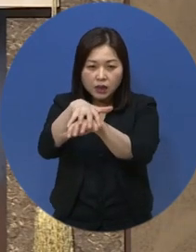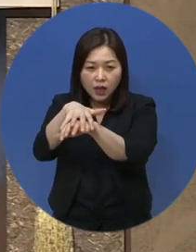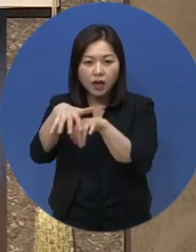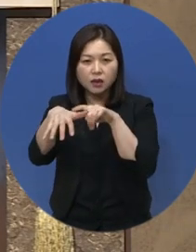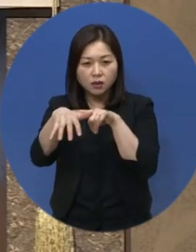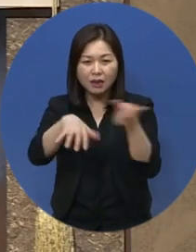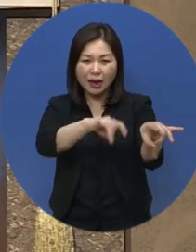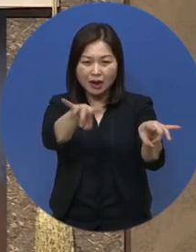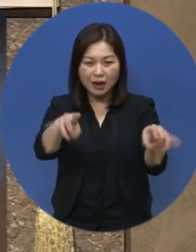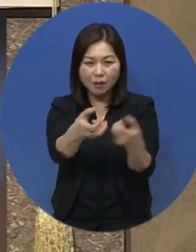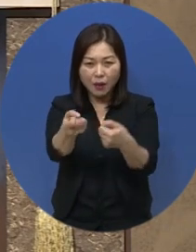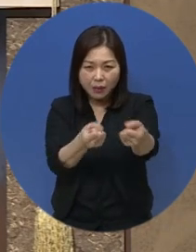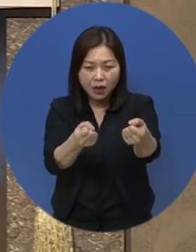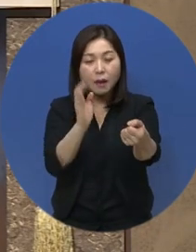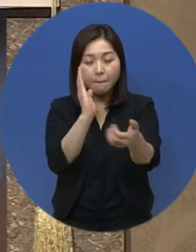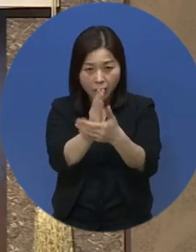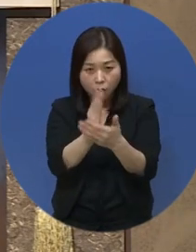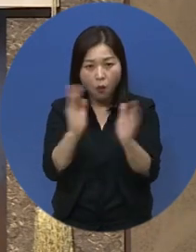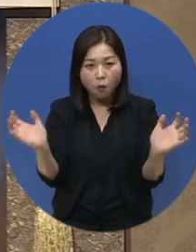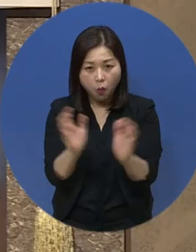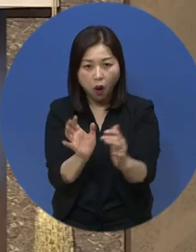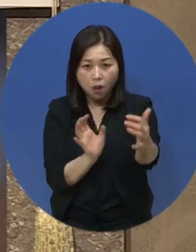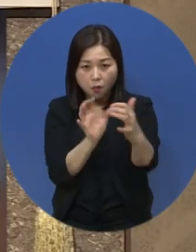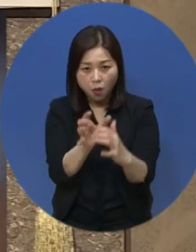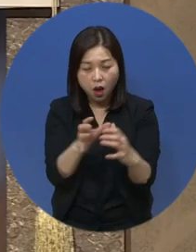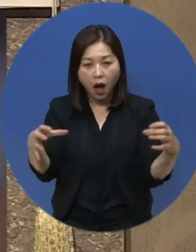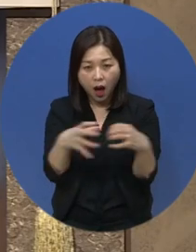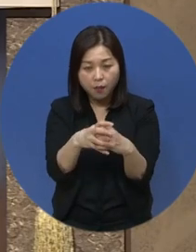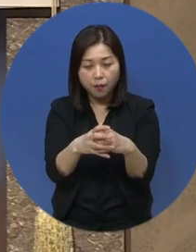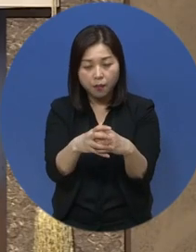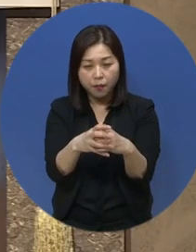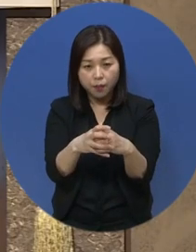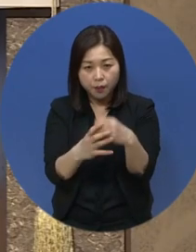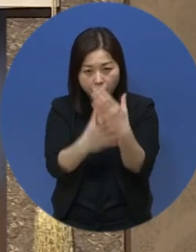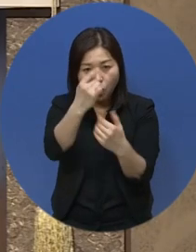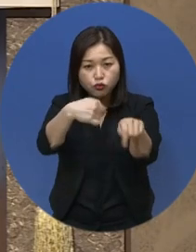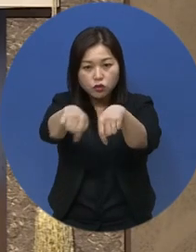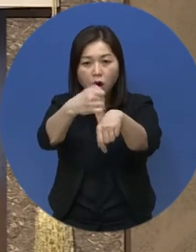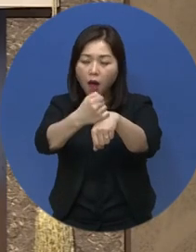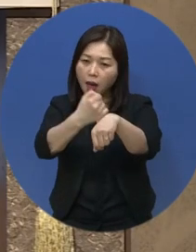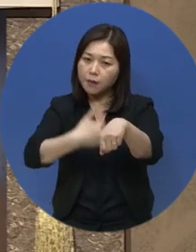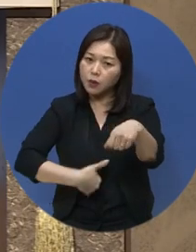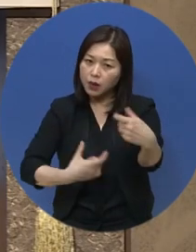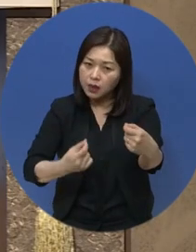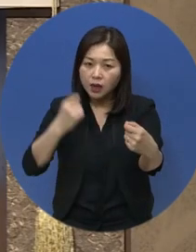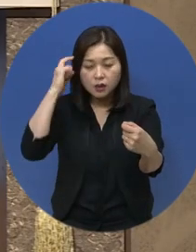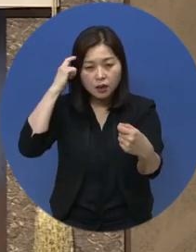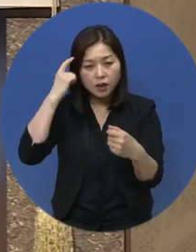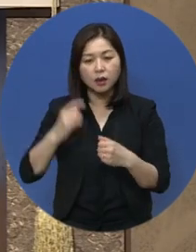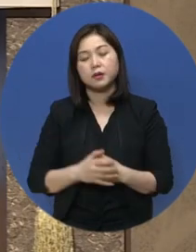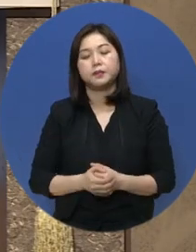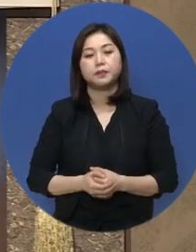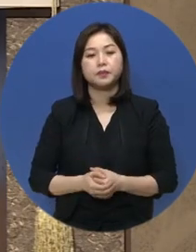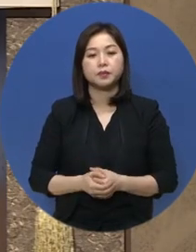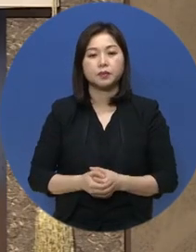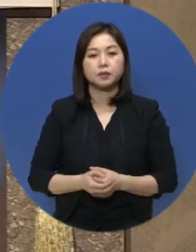것들을 우리가 좀 모아 모아서 좀 통합적으로 운영해 볼 수 있지 않을까. 네.